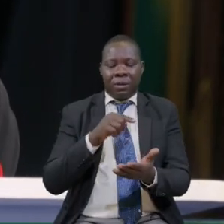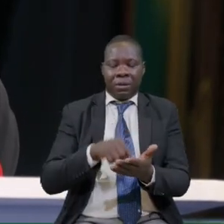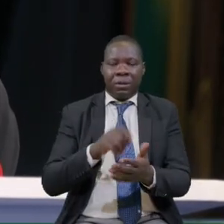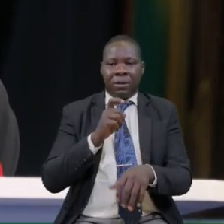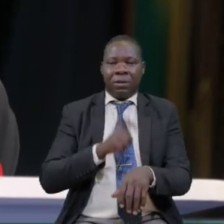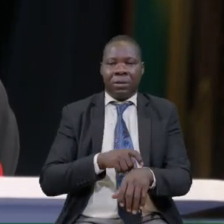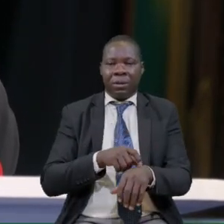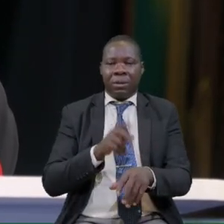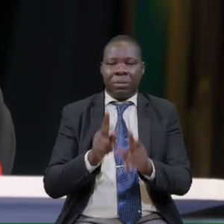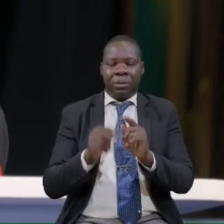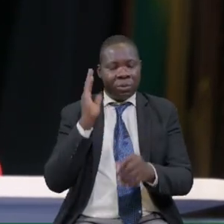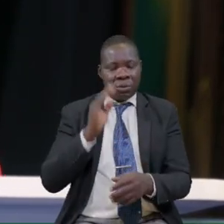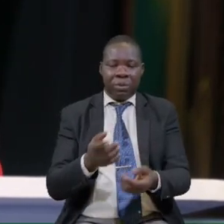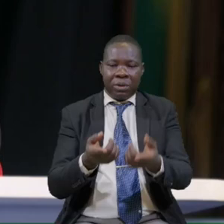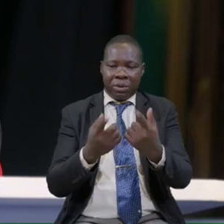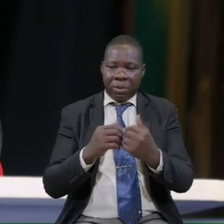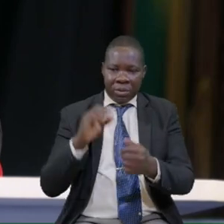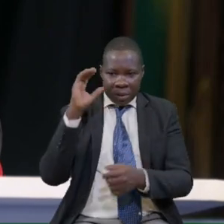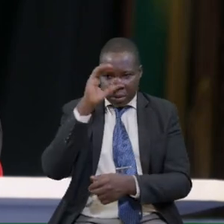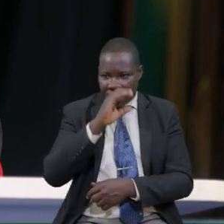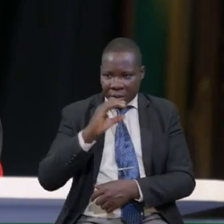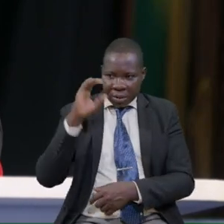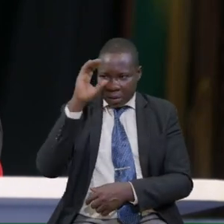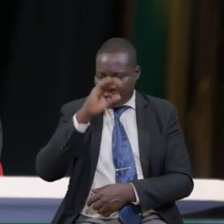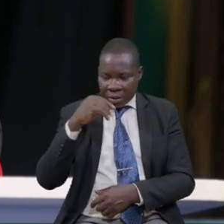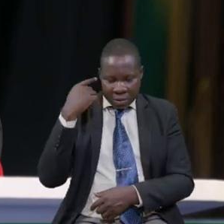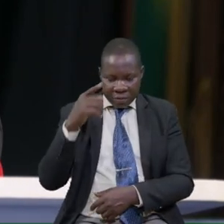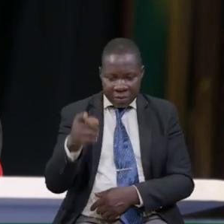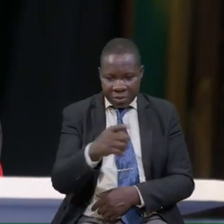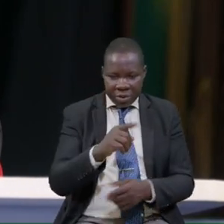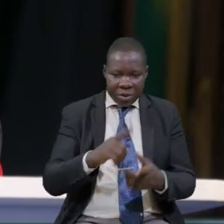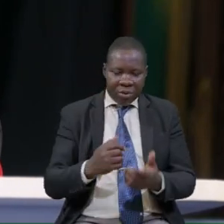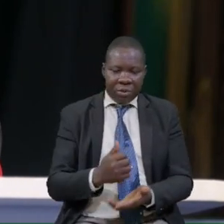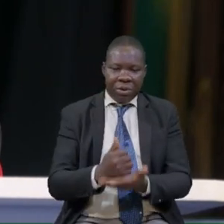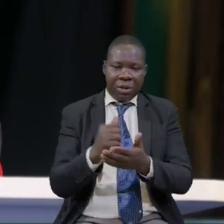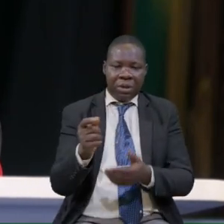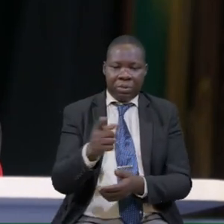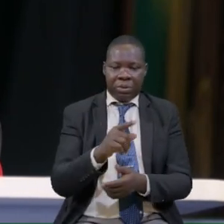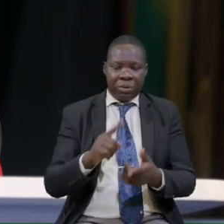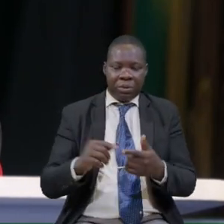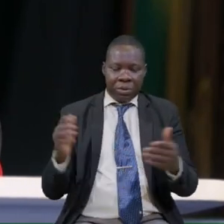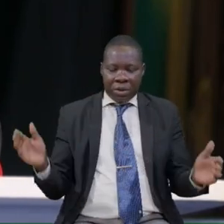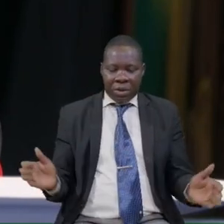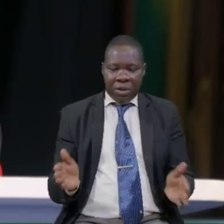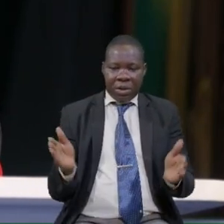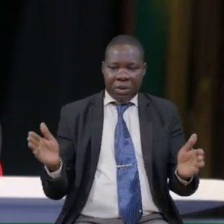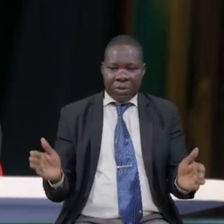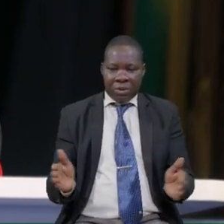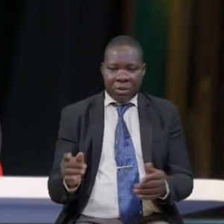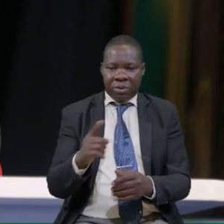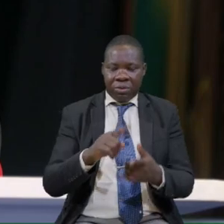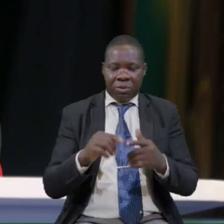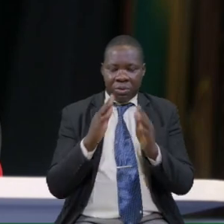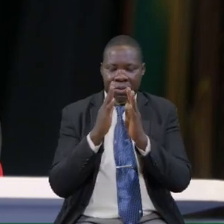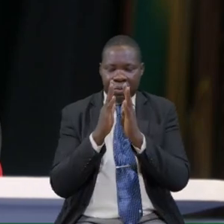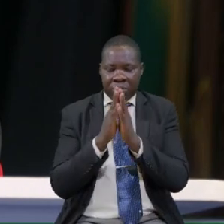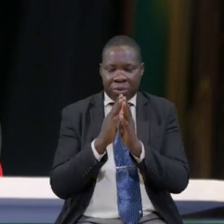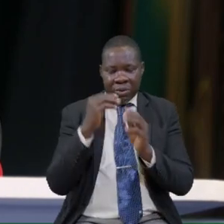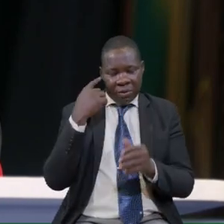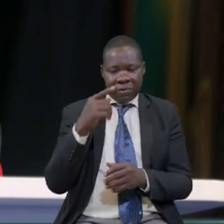Les gens viendront vous voir, vous